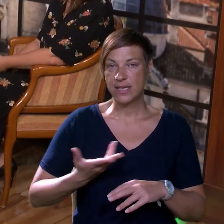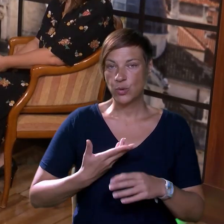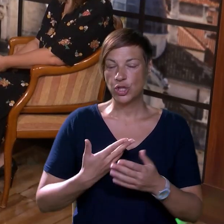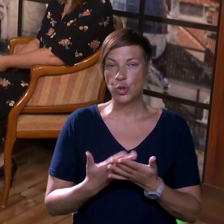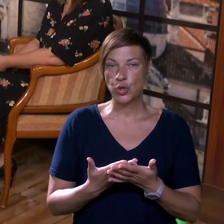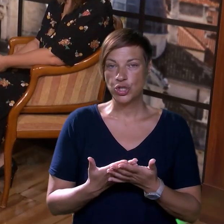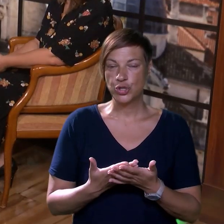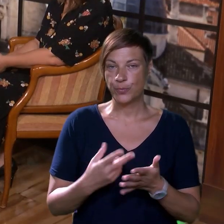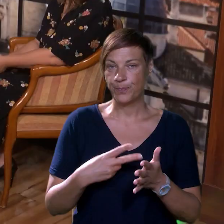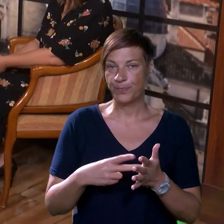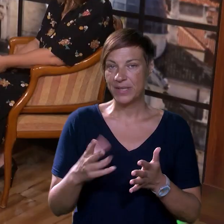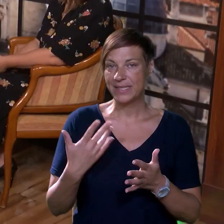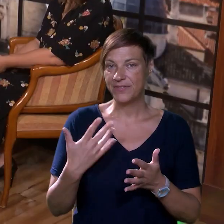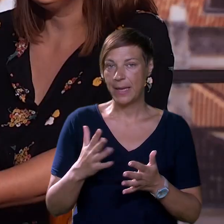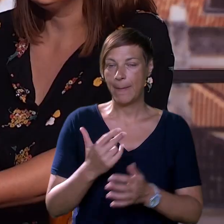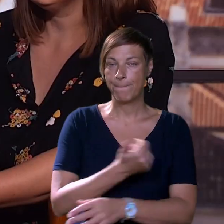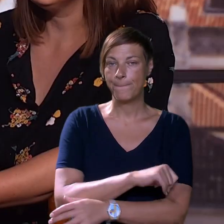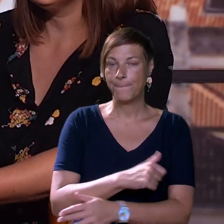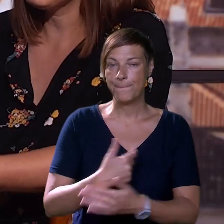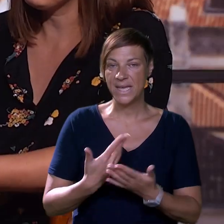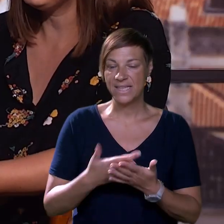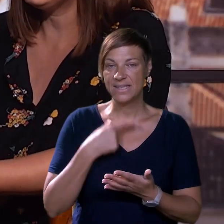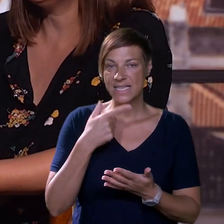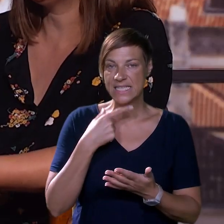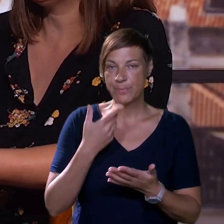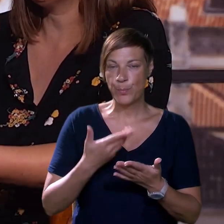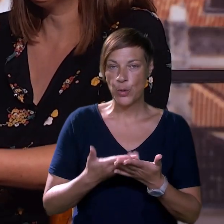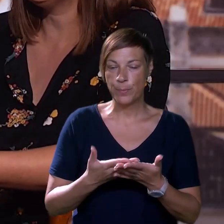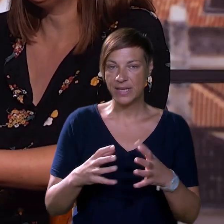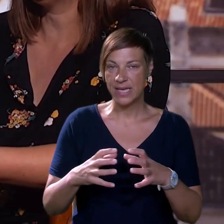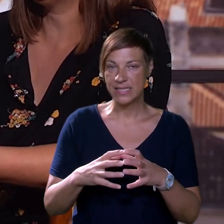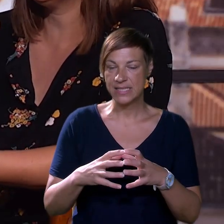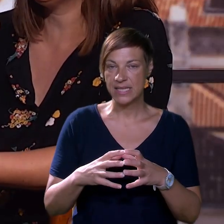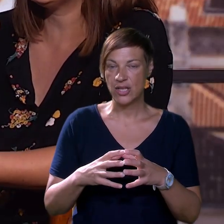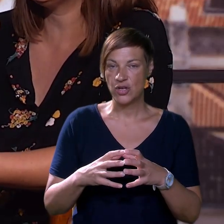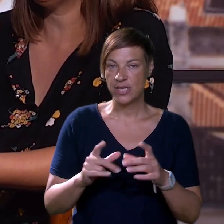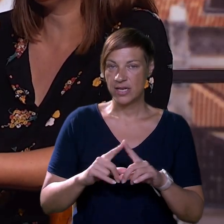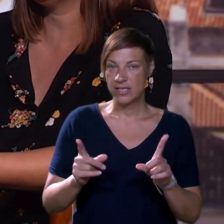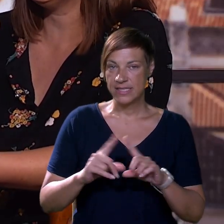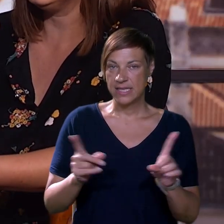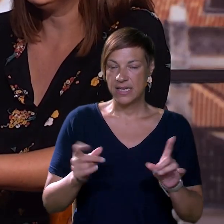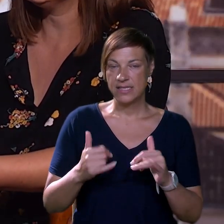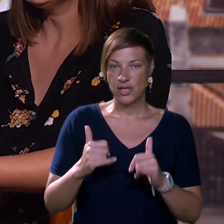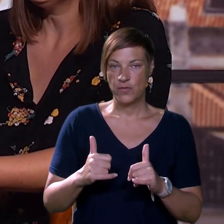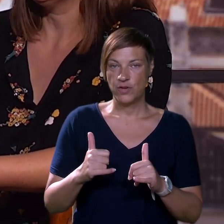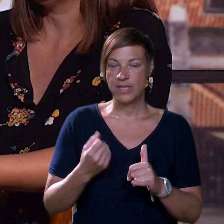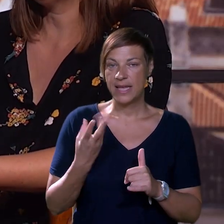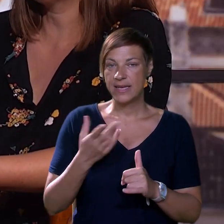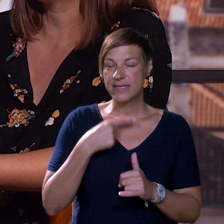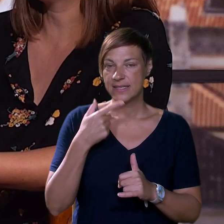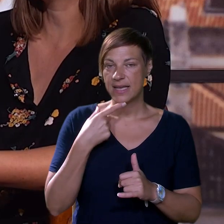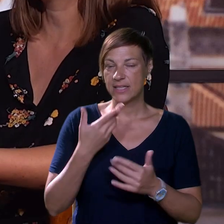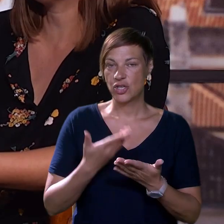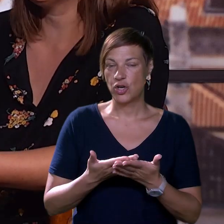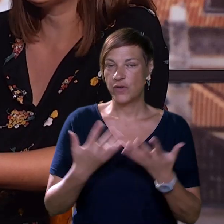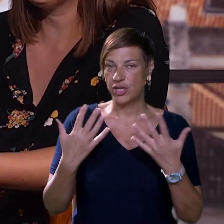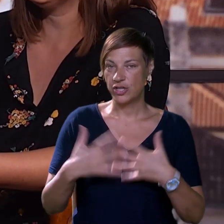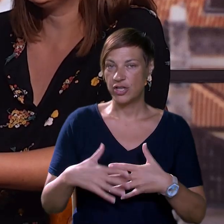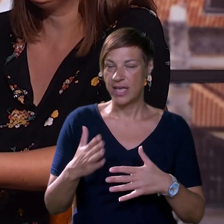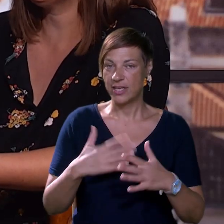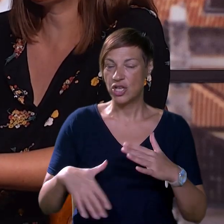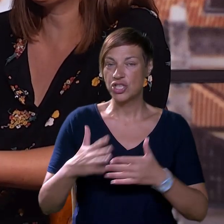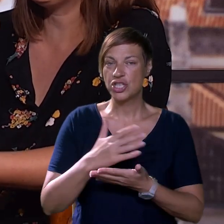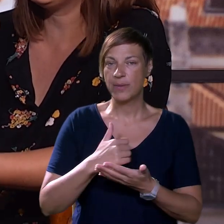dođu. 2005. spominjali ste odjel se znatno razlikovao danas. Kada govorimo o nekim